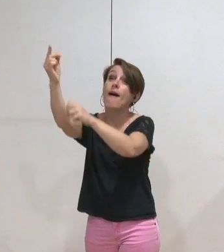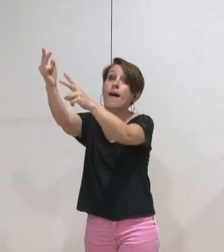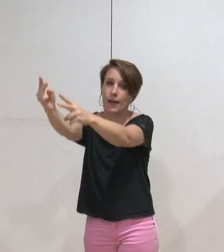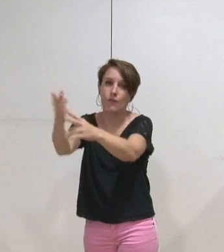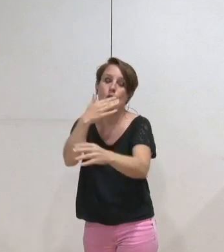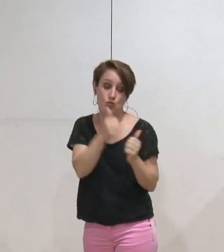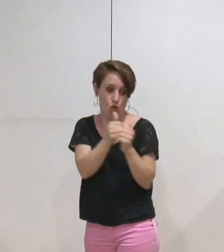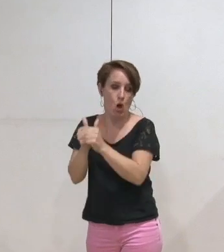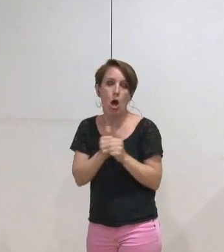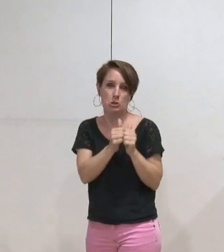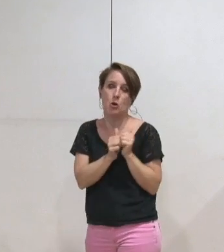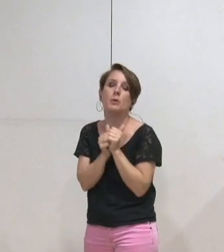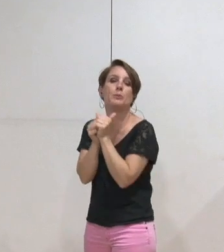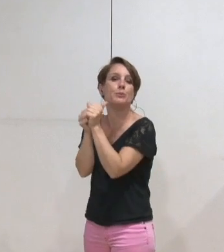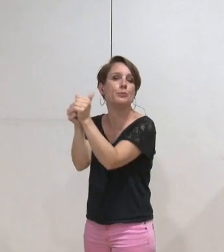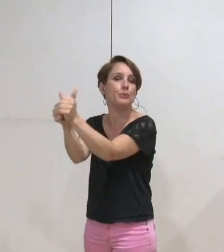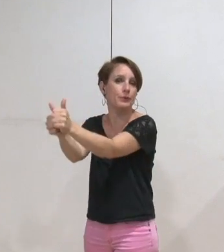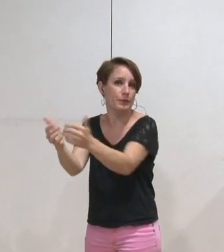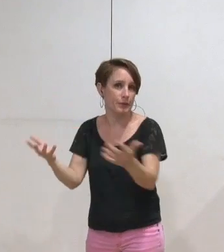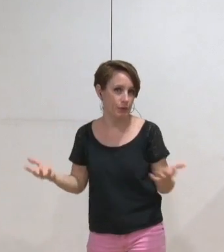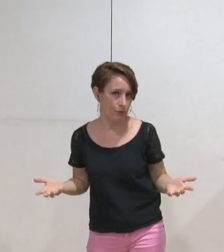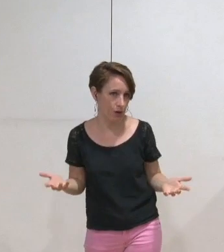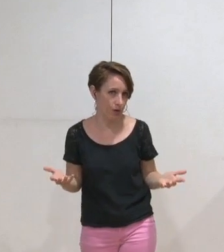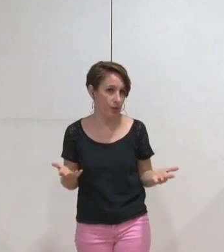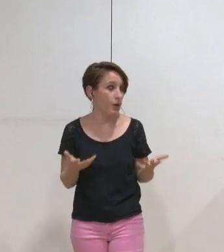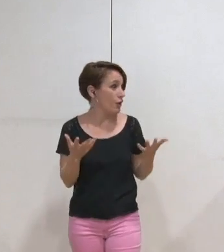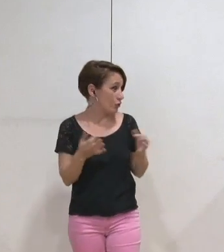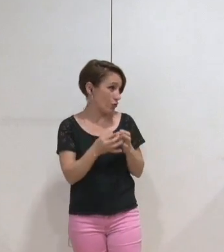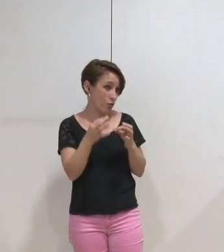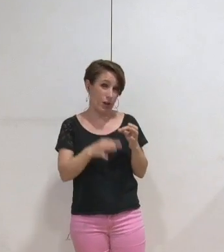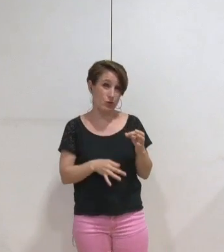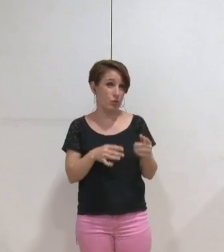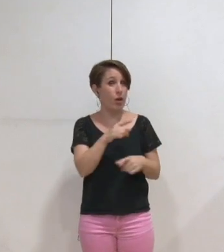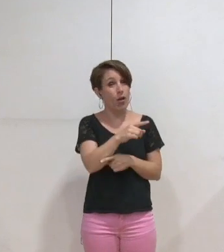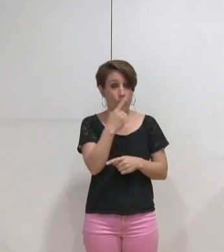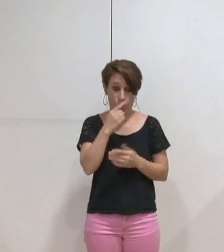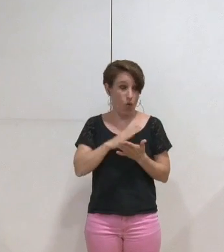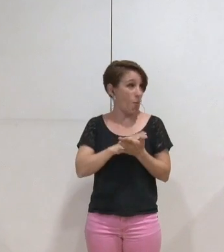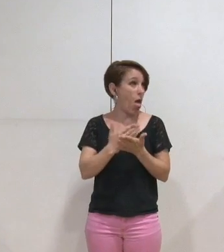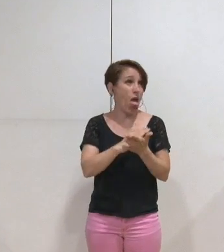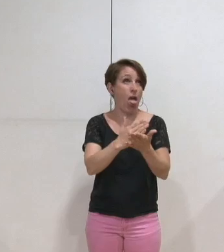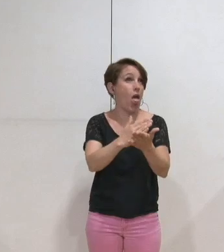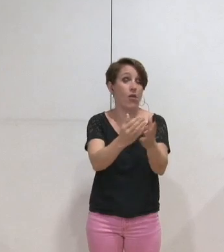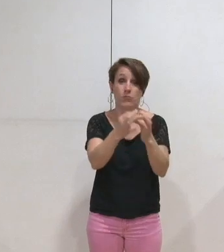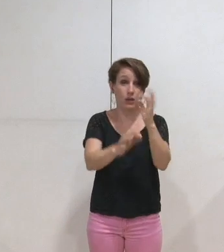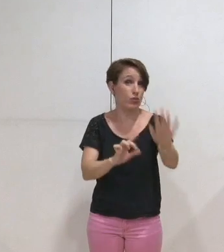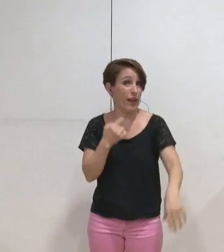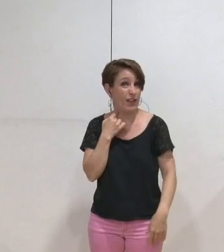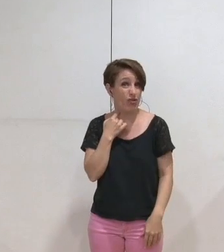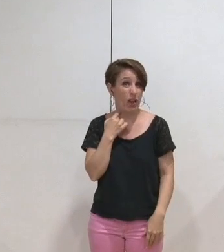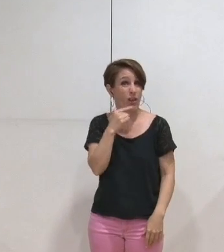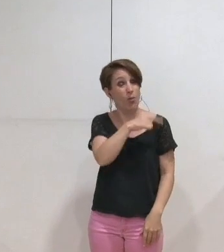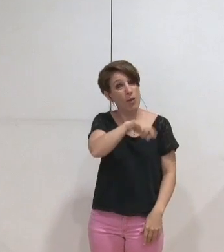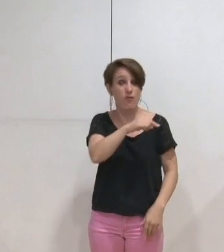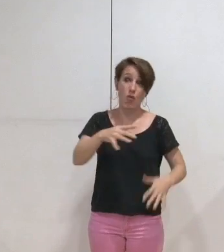politicienne vous tentez de faire endosser par d'autres l'évidant échec de vos atermoimments au moment où au contraire les